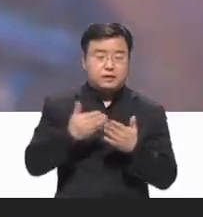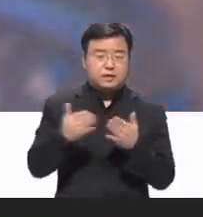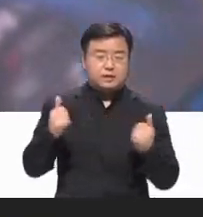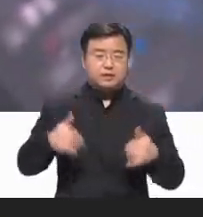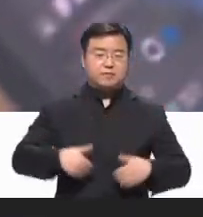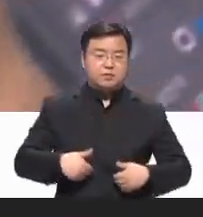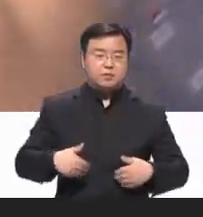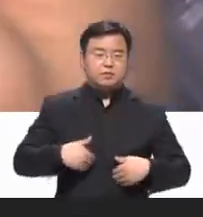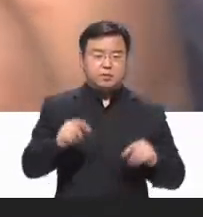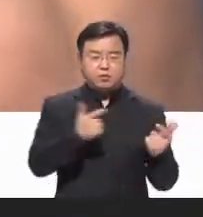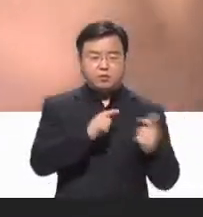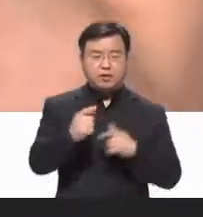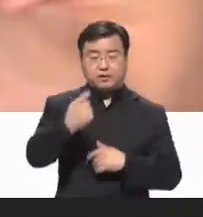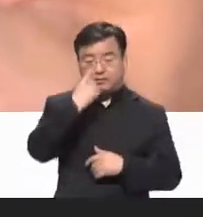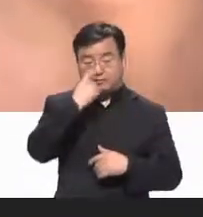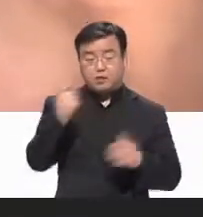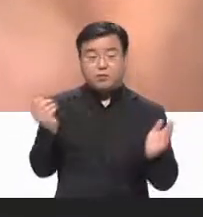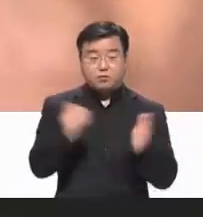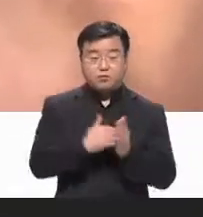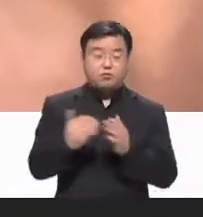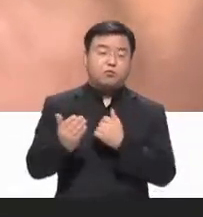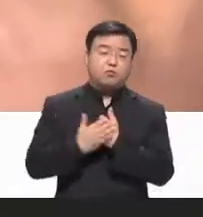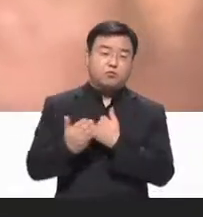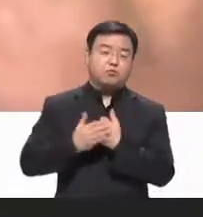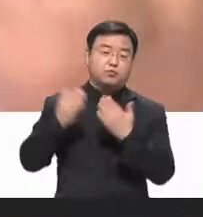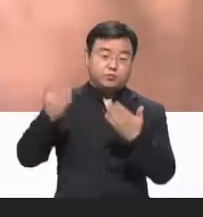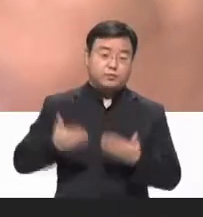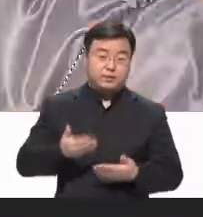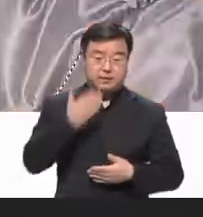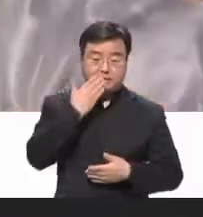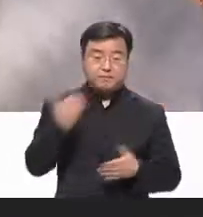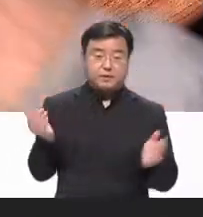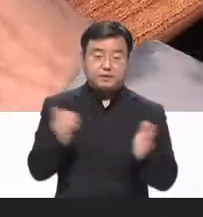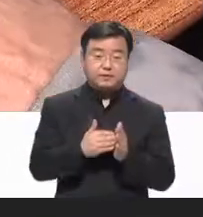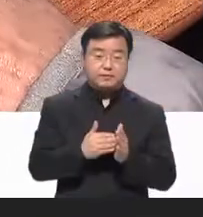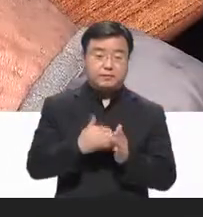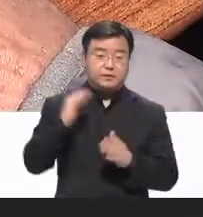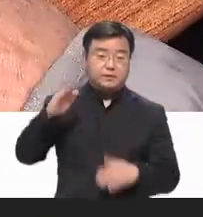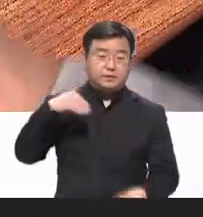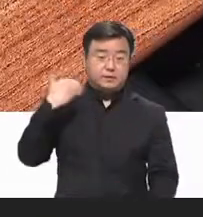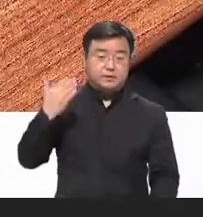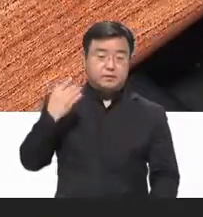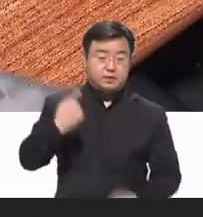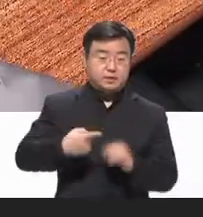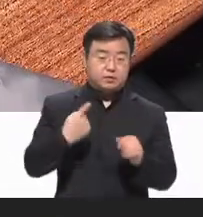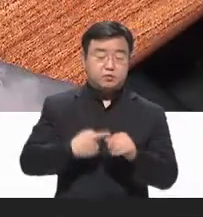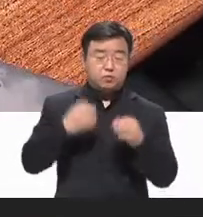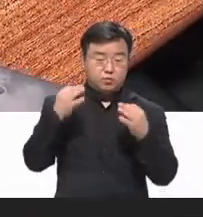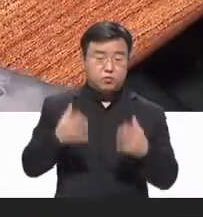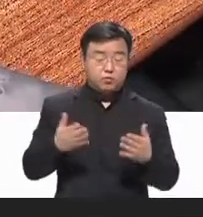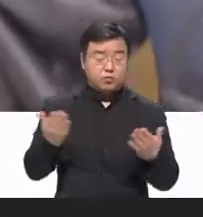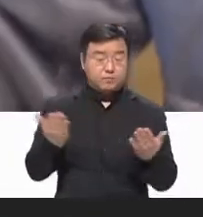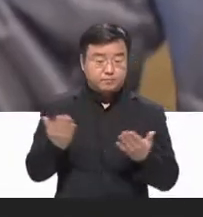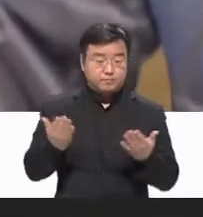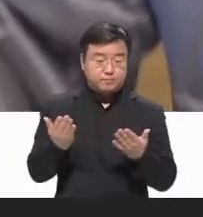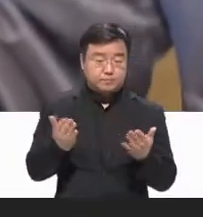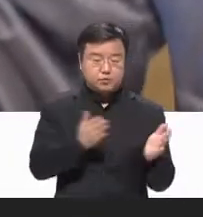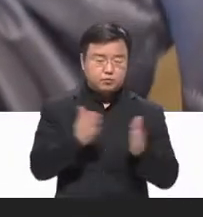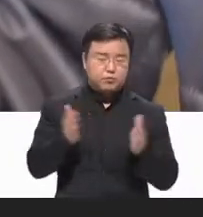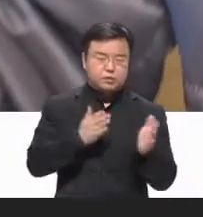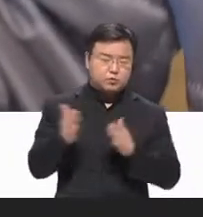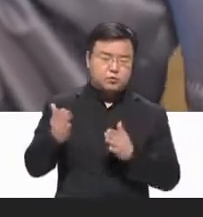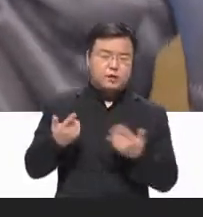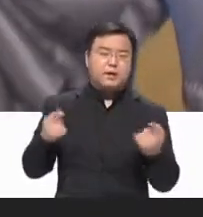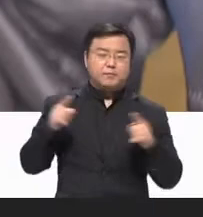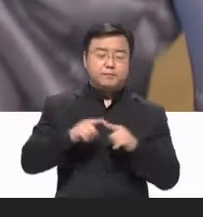아마는 걷는 내용 후 냄 을 받을 수 있었습니다 예 그 후 이용관 작품을 또 준비하고 작업실에 함께